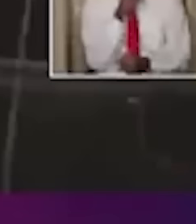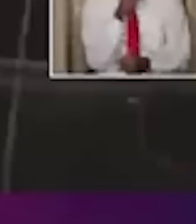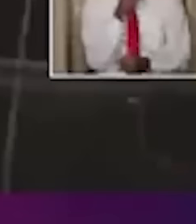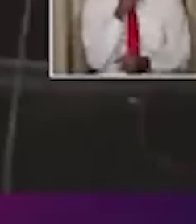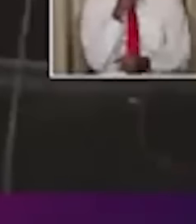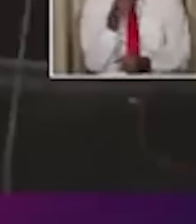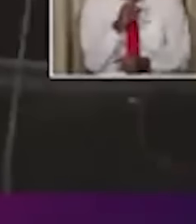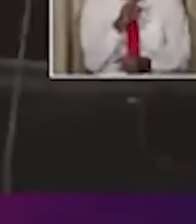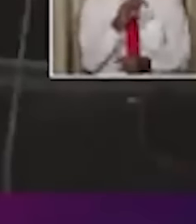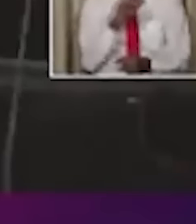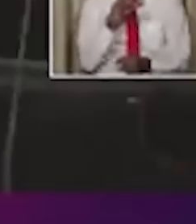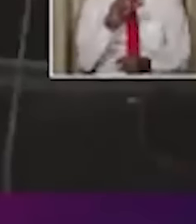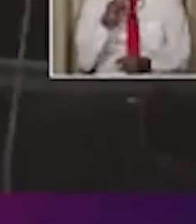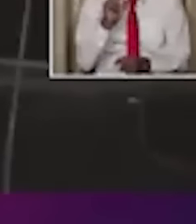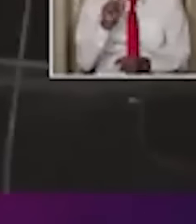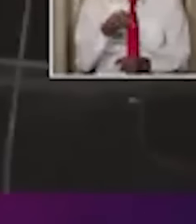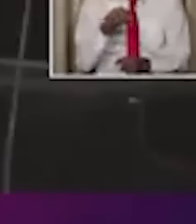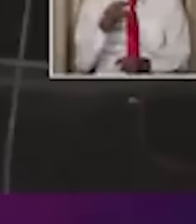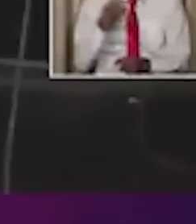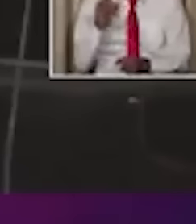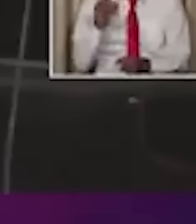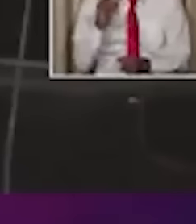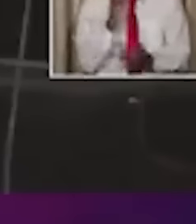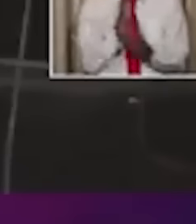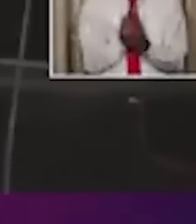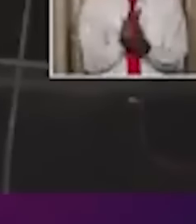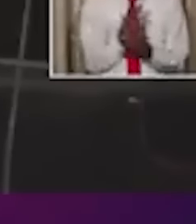අංක 30.72 ඇල ඉරක් 21 යටතේ